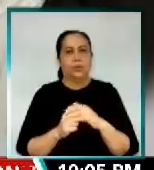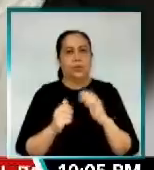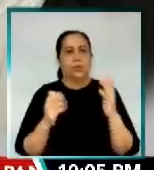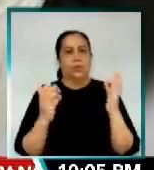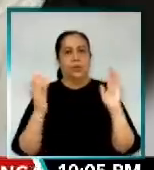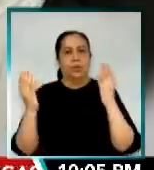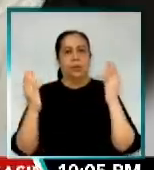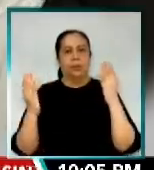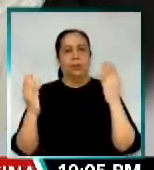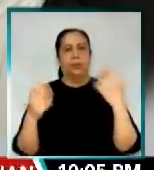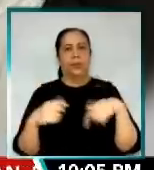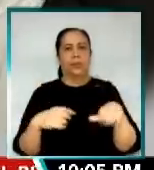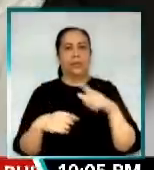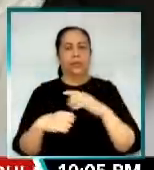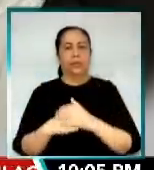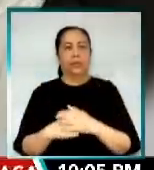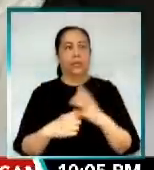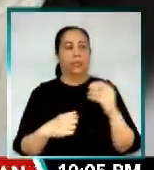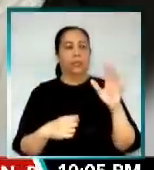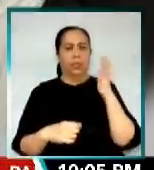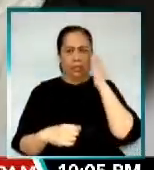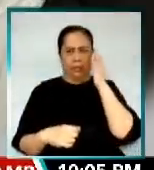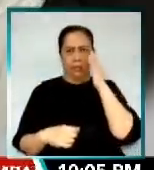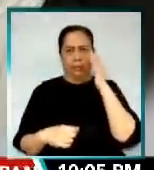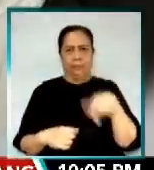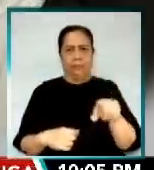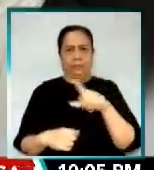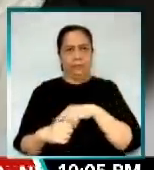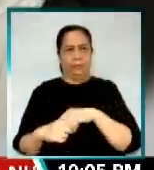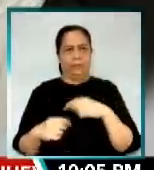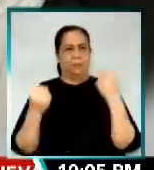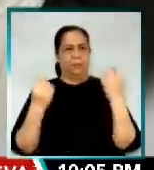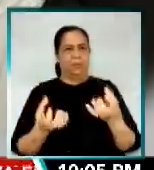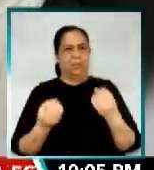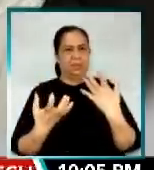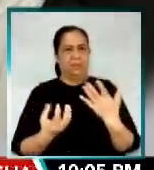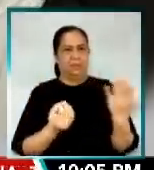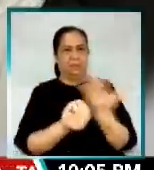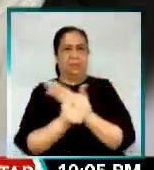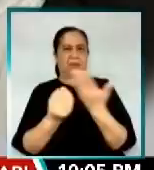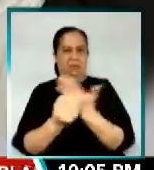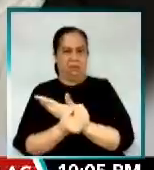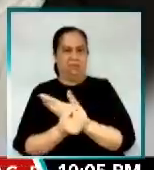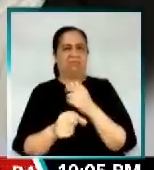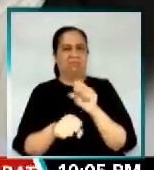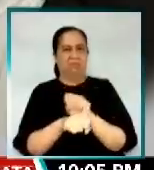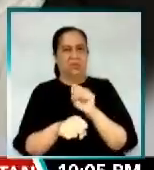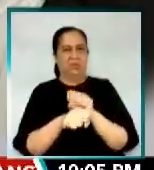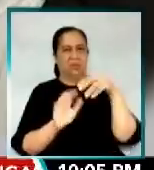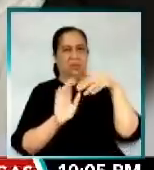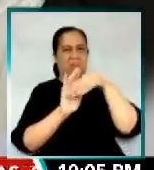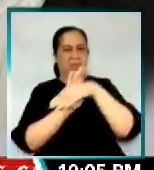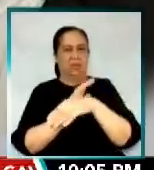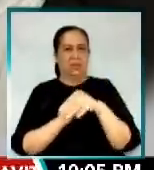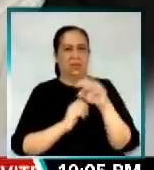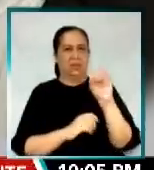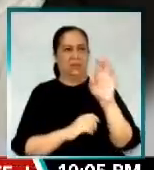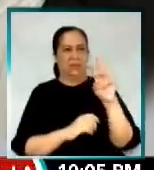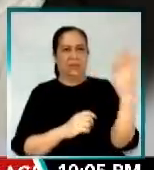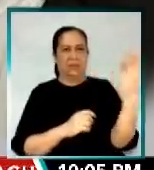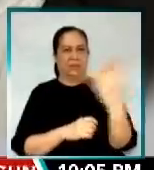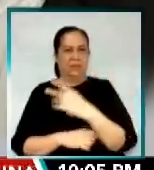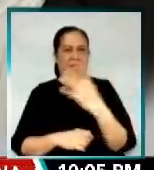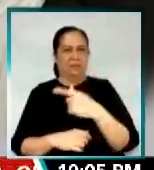natin. At alam naman natin na ang daming na-displace, ang daming naging distressed OFWs dahil yung mga